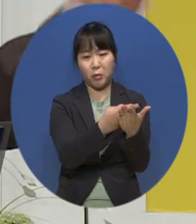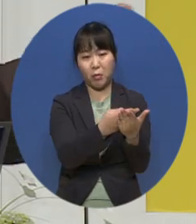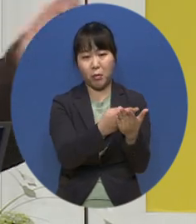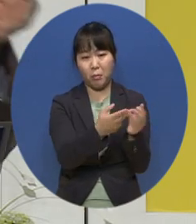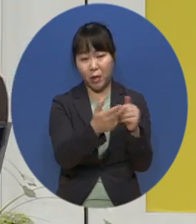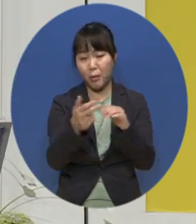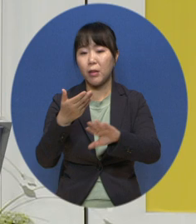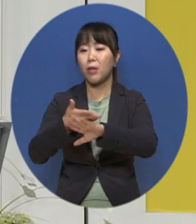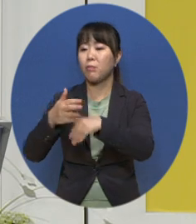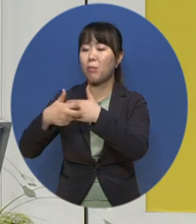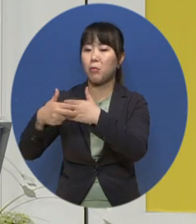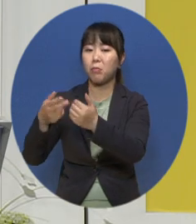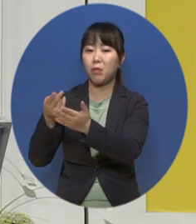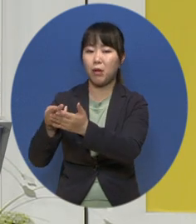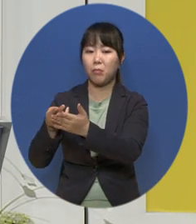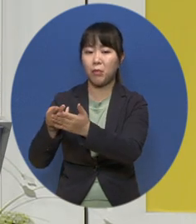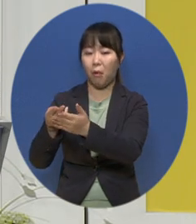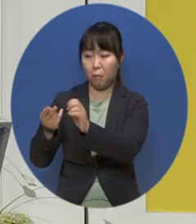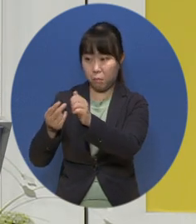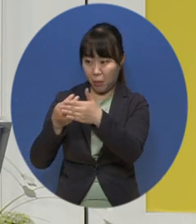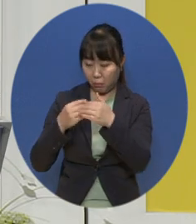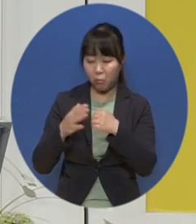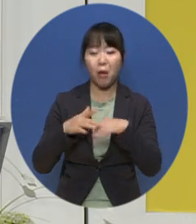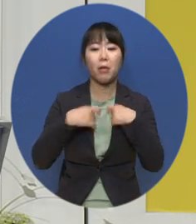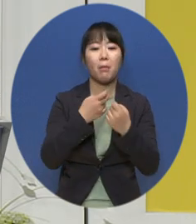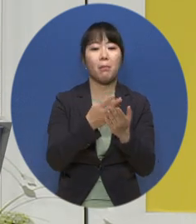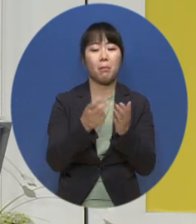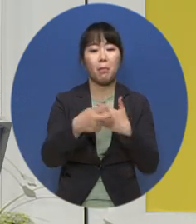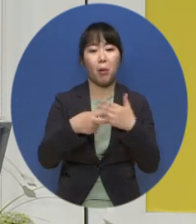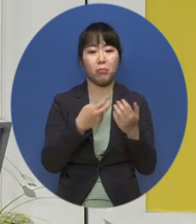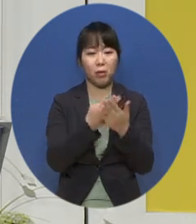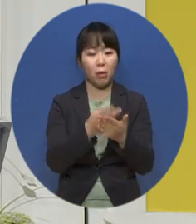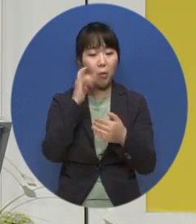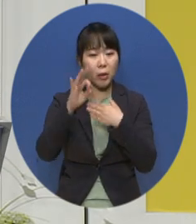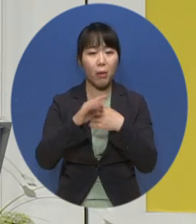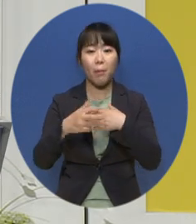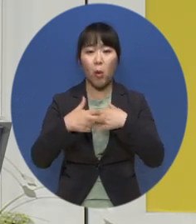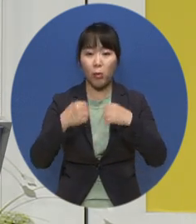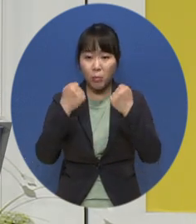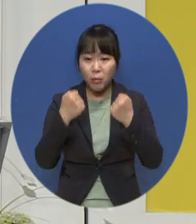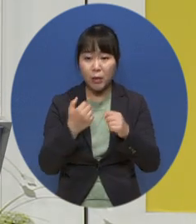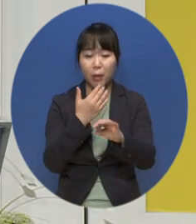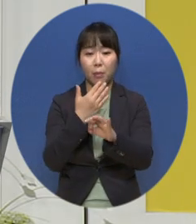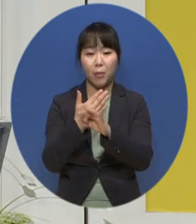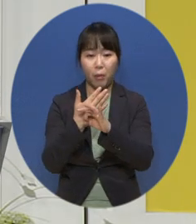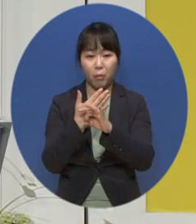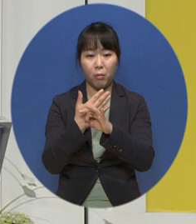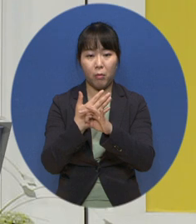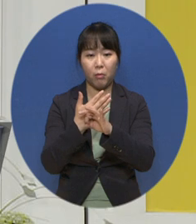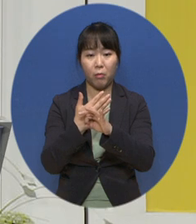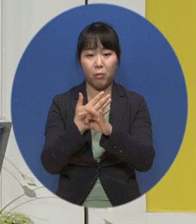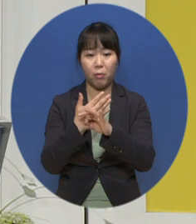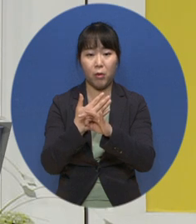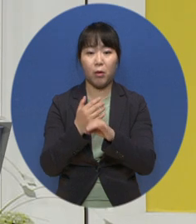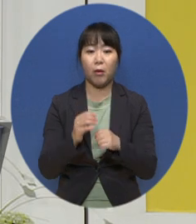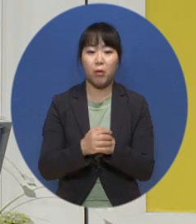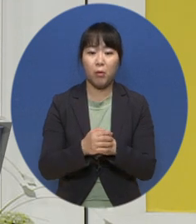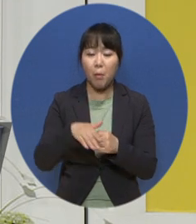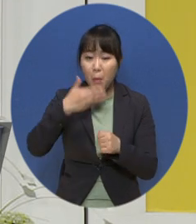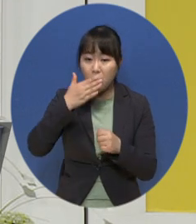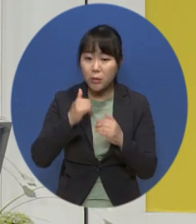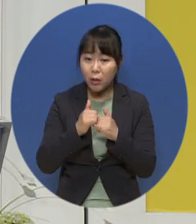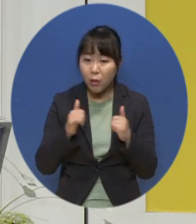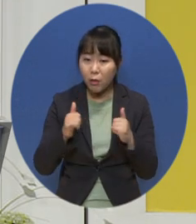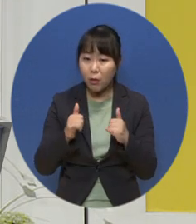이쪽 변할 수 있죠 표현해 보는 개인병원 하다고 구매 의원의 병원에 있으면 요 먹는 사람 우선 보구 뒤에 보